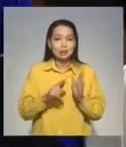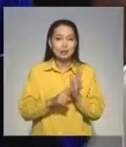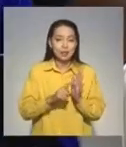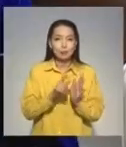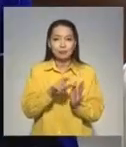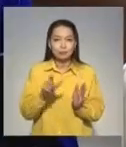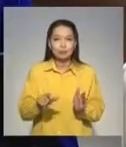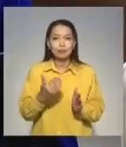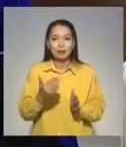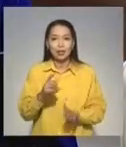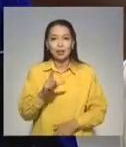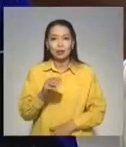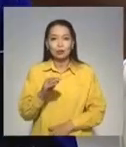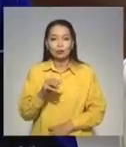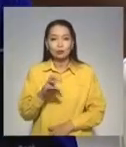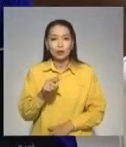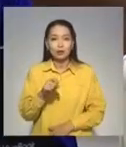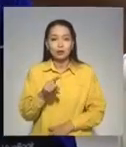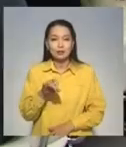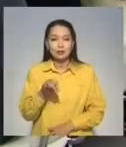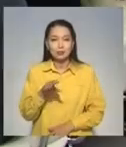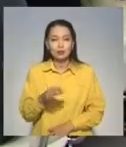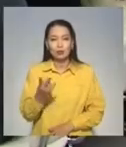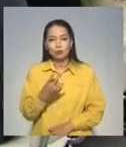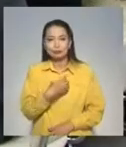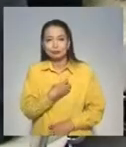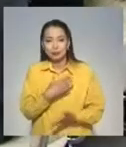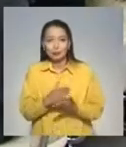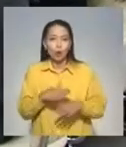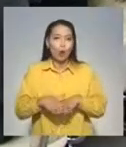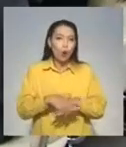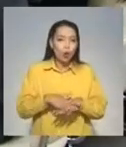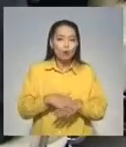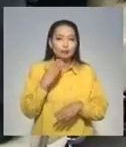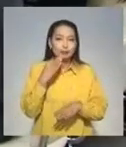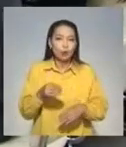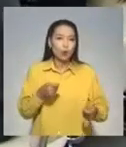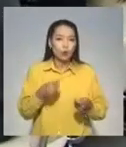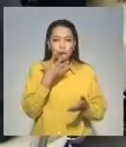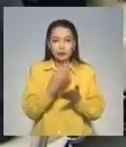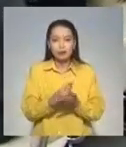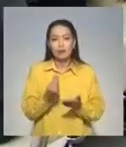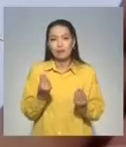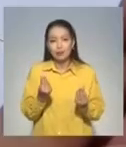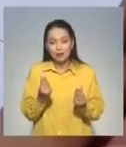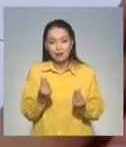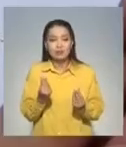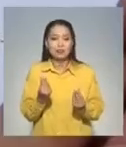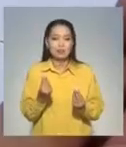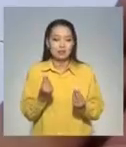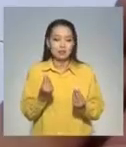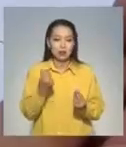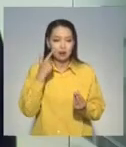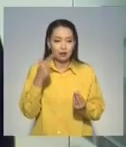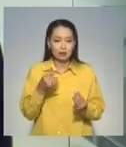эльдараса магазеева в обществе назрела острая необходимость научить граждан эффективно управлять своими финансами и оптимизировать свои расходы